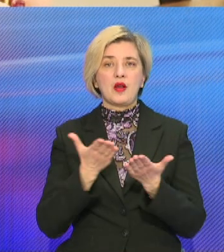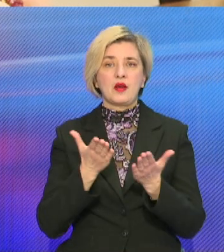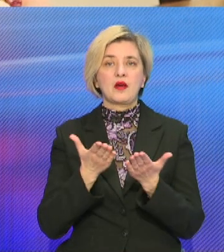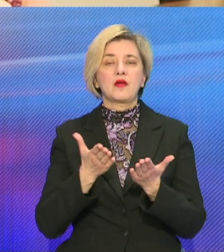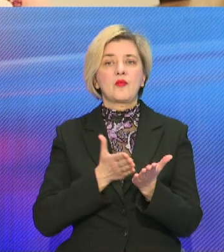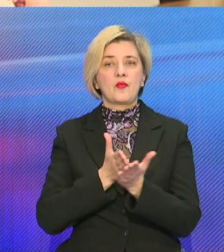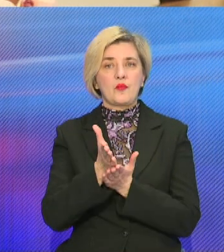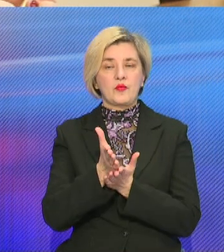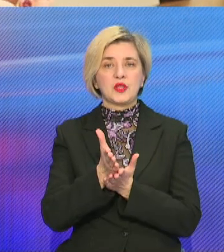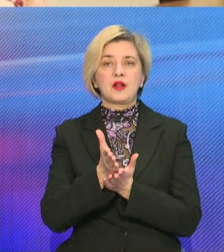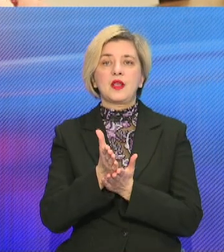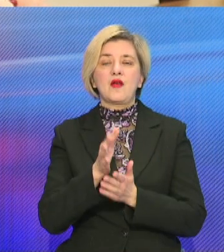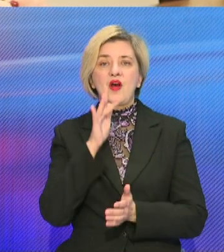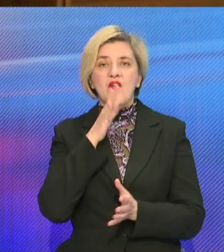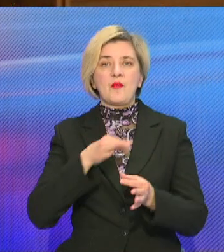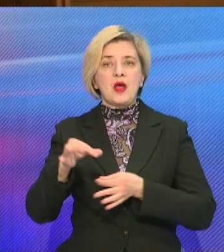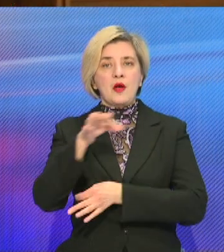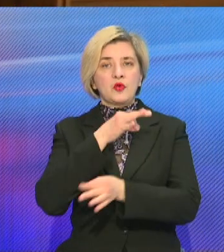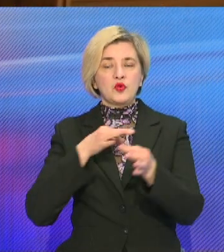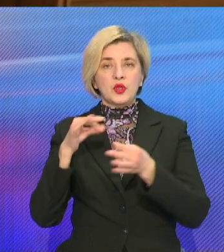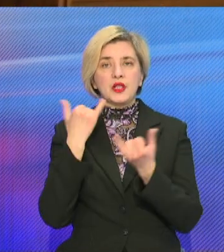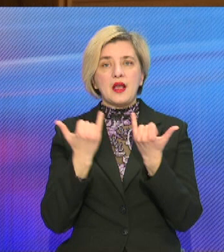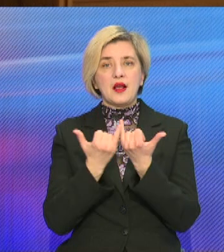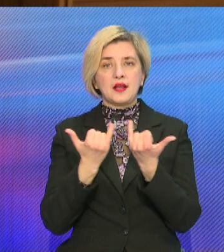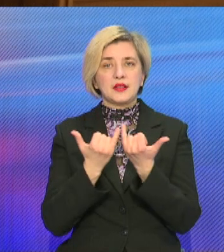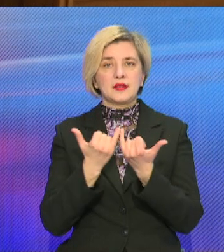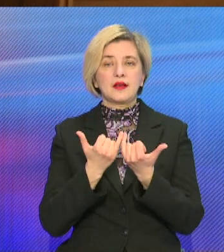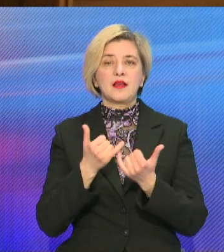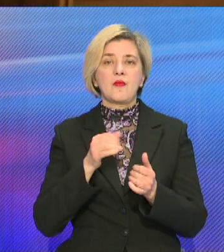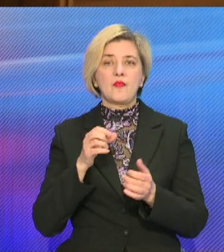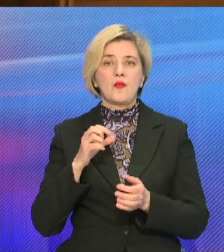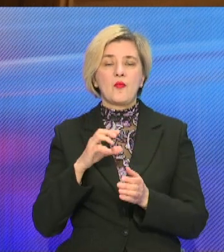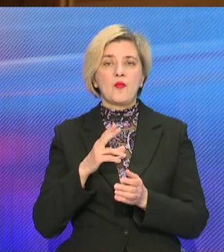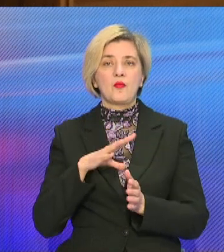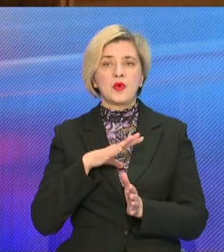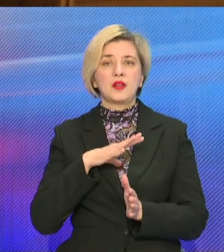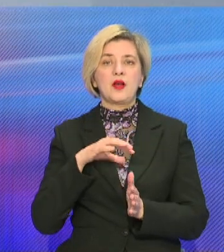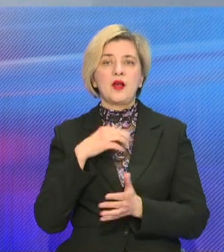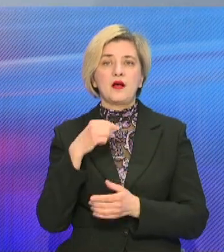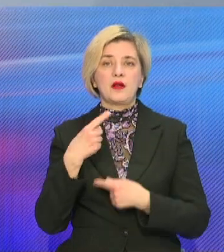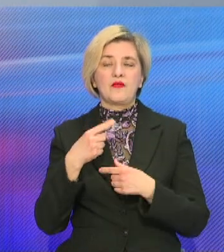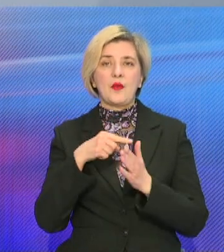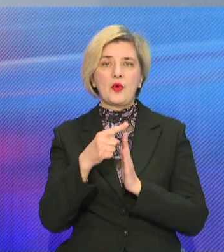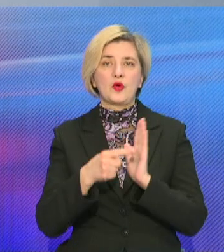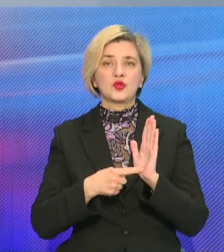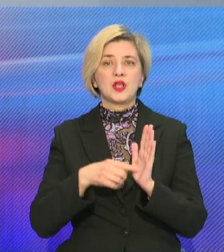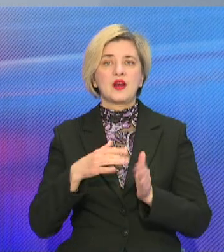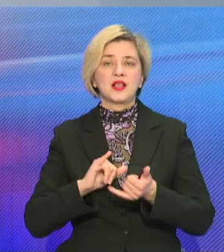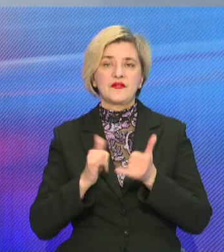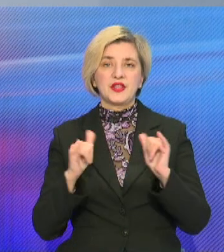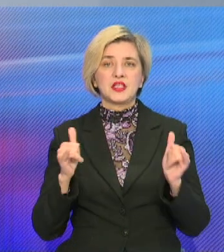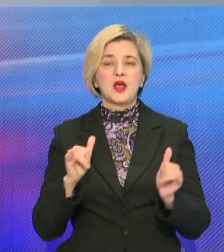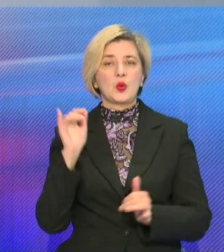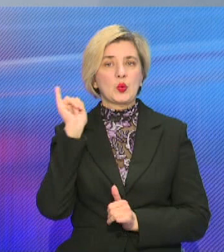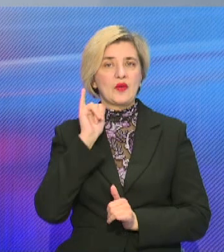Почесь меркування запрошених гостей і супрацовників по актуальних напрямках розвиття університету. На самом деле это очень